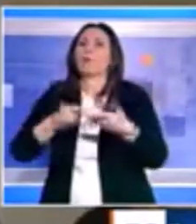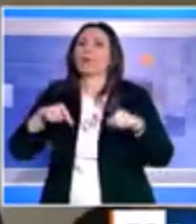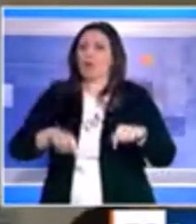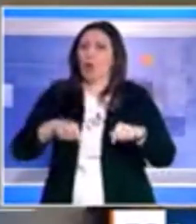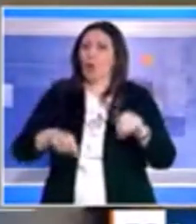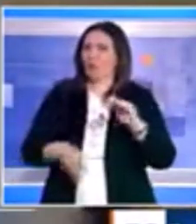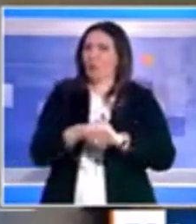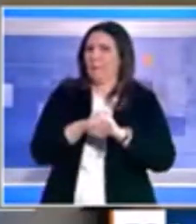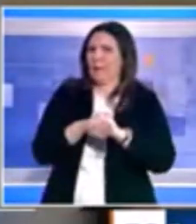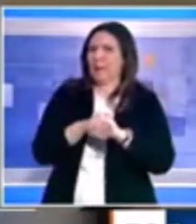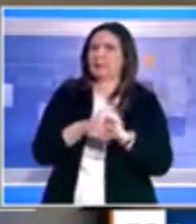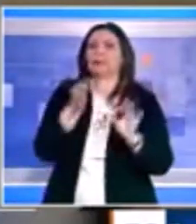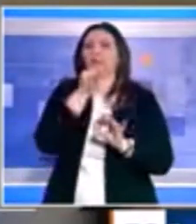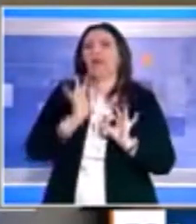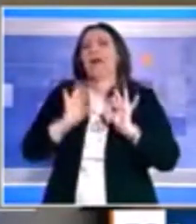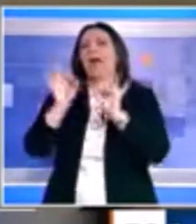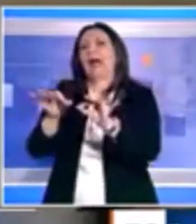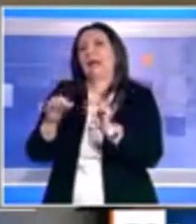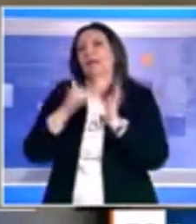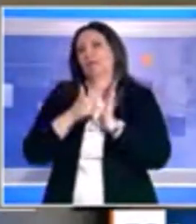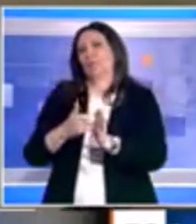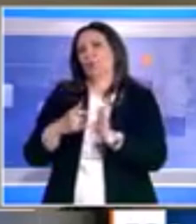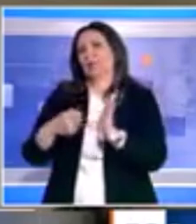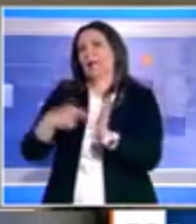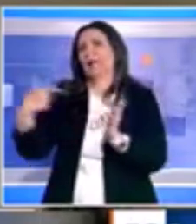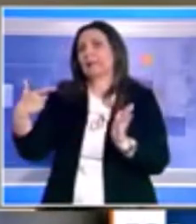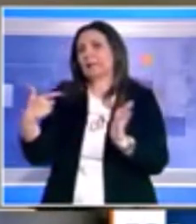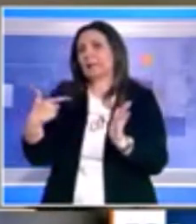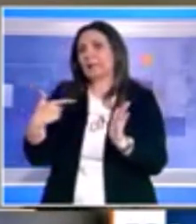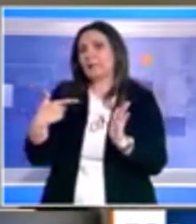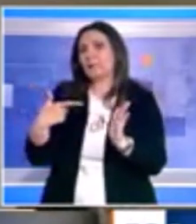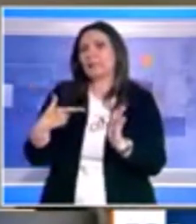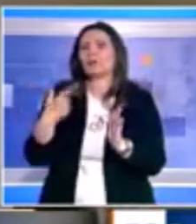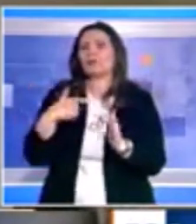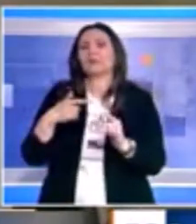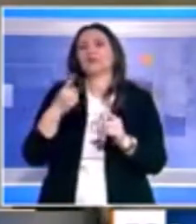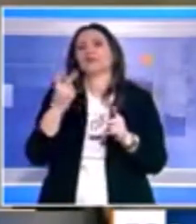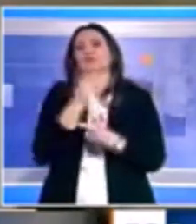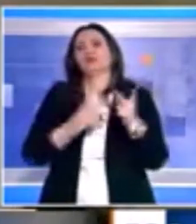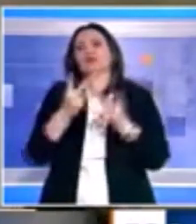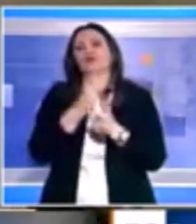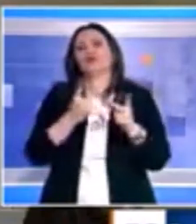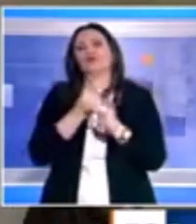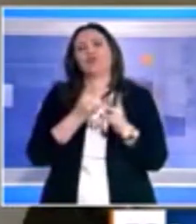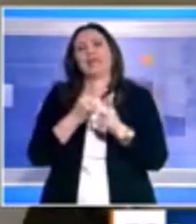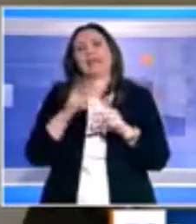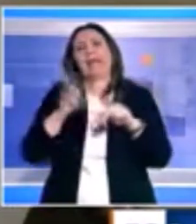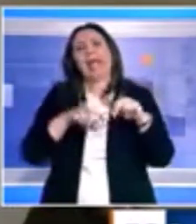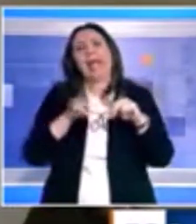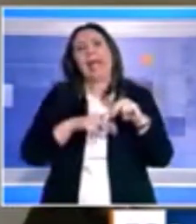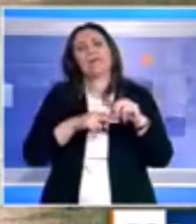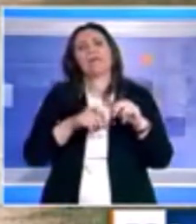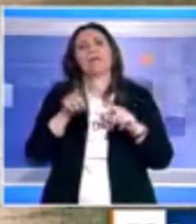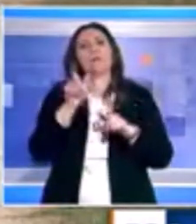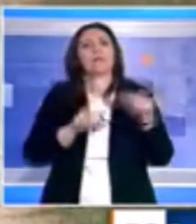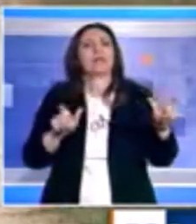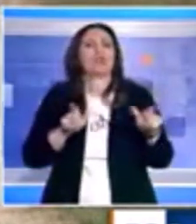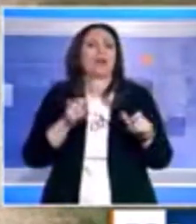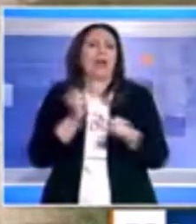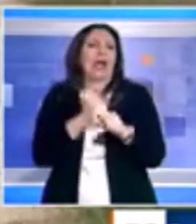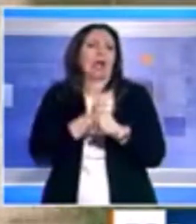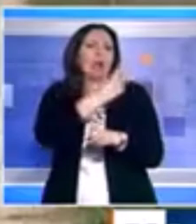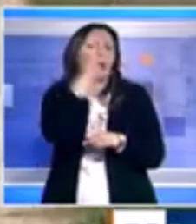Possiamo raggiungere dei risultati importanti e cercare di limitare sempre di più l'utilizzo di persone a nero e invece